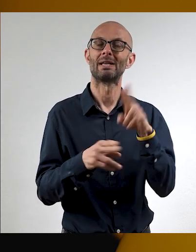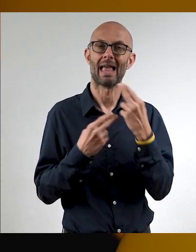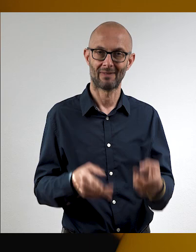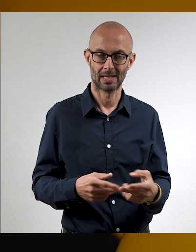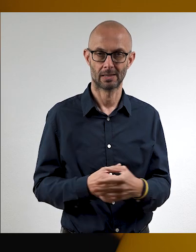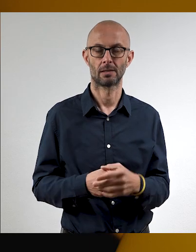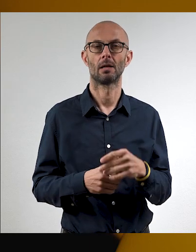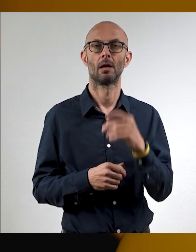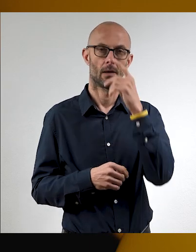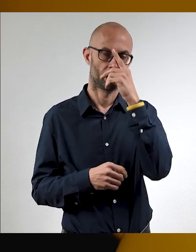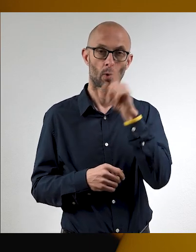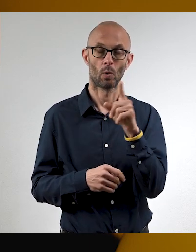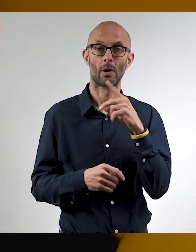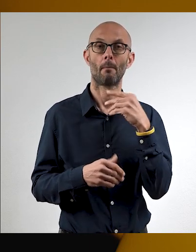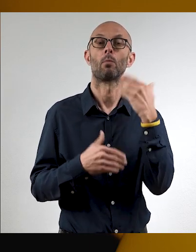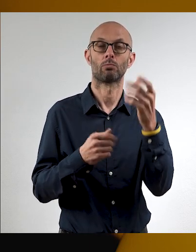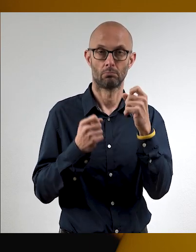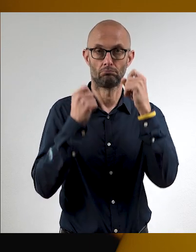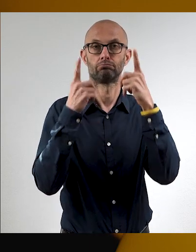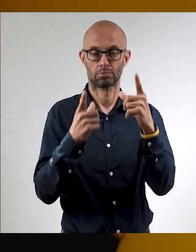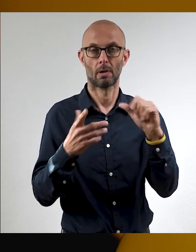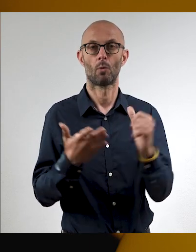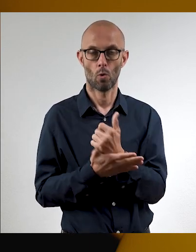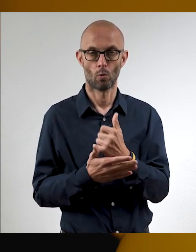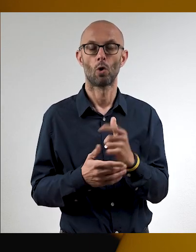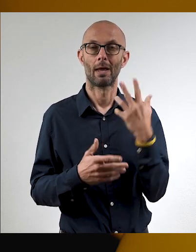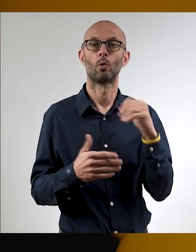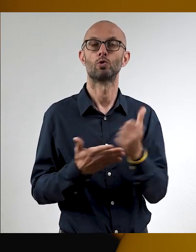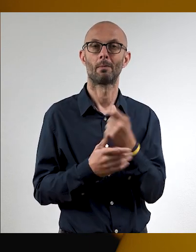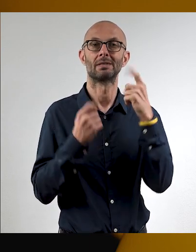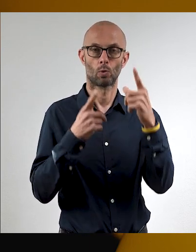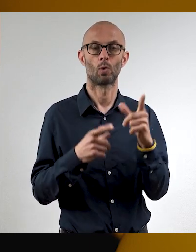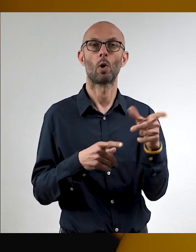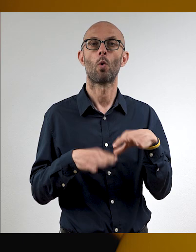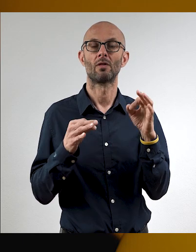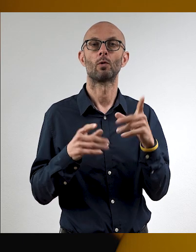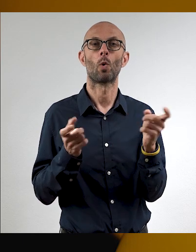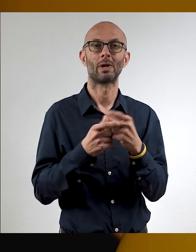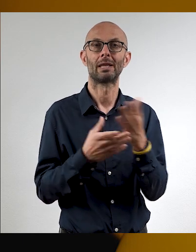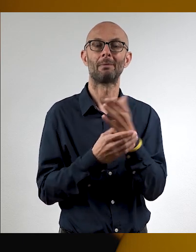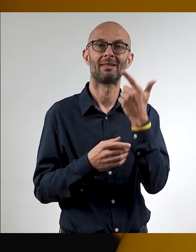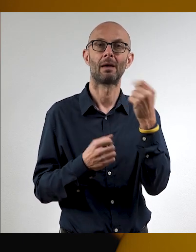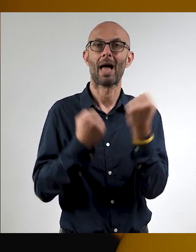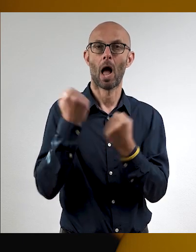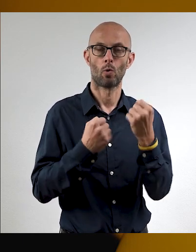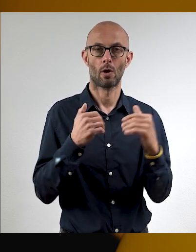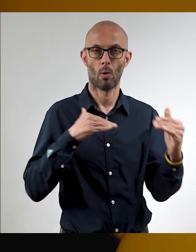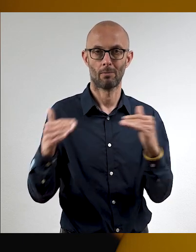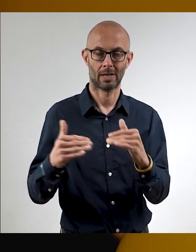zavest in ko je potem prišel ponovno k sebi, ko je bil zopet pri zavesti, ugotovil, da je ujet med dvema